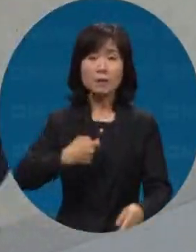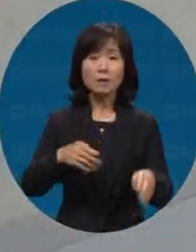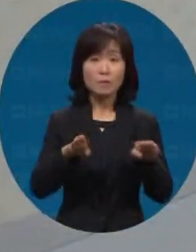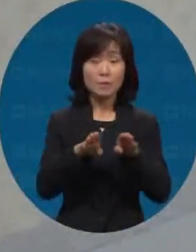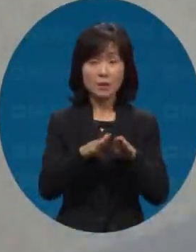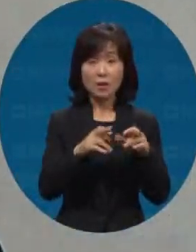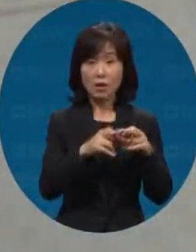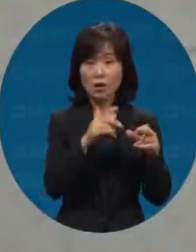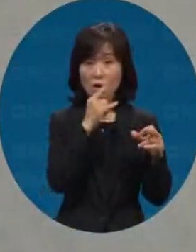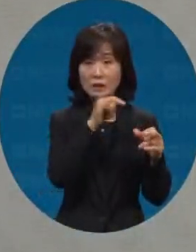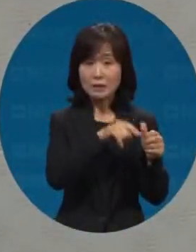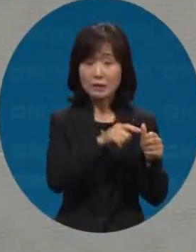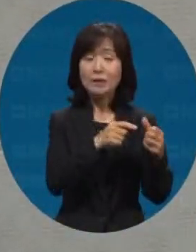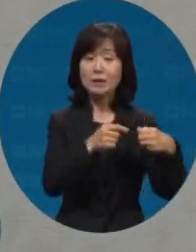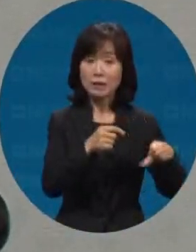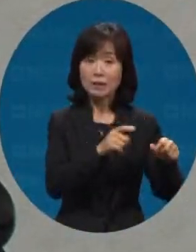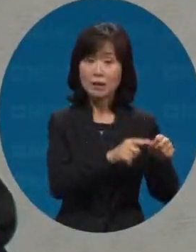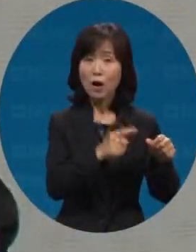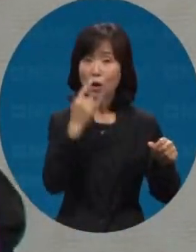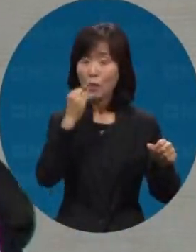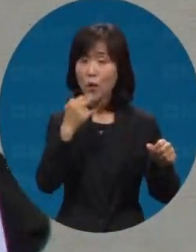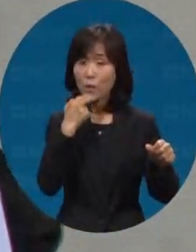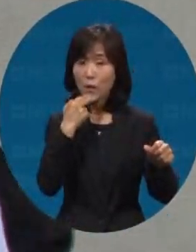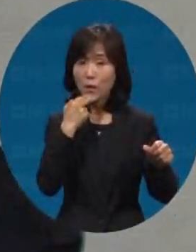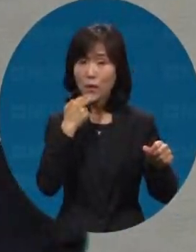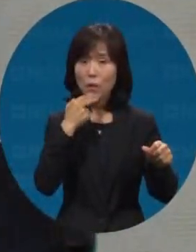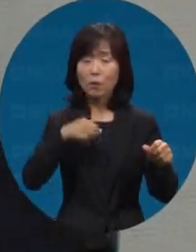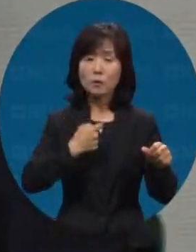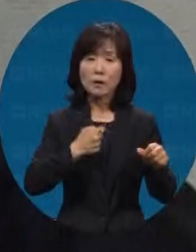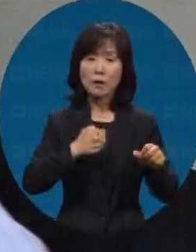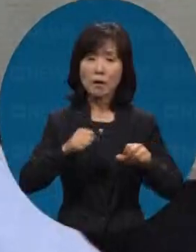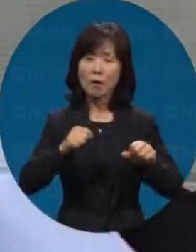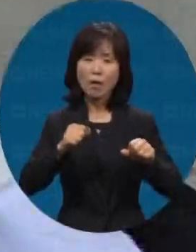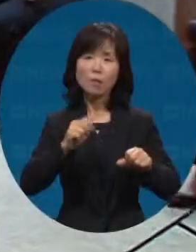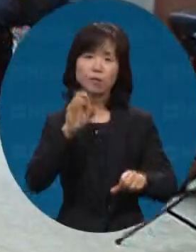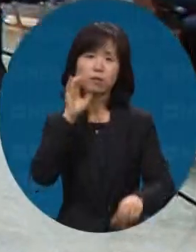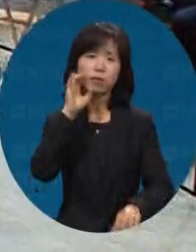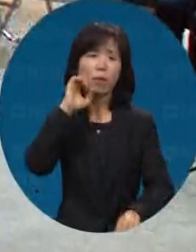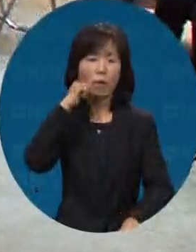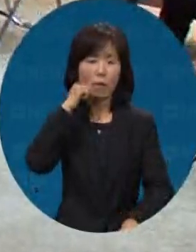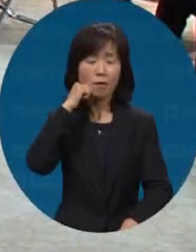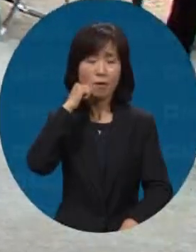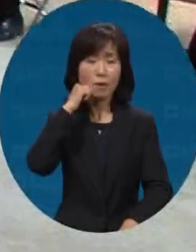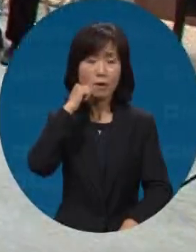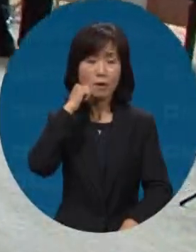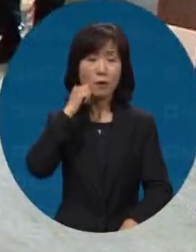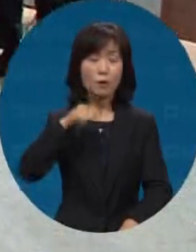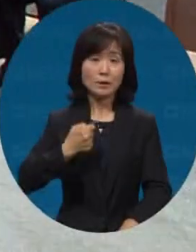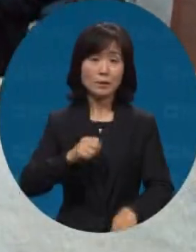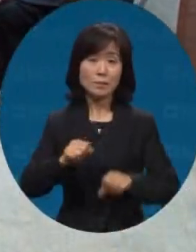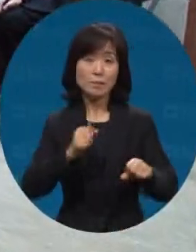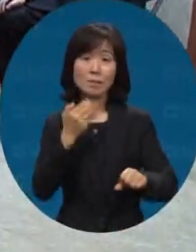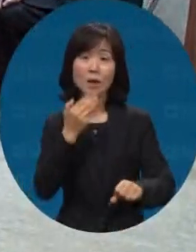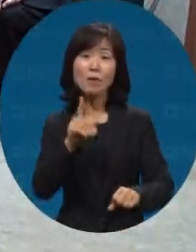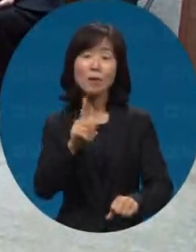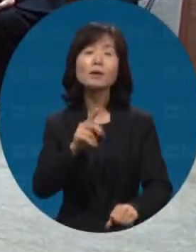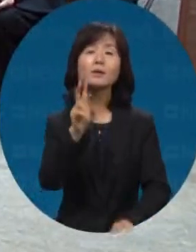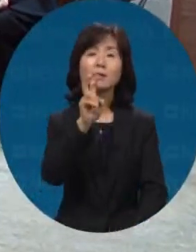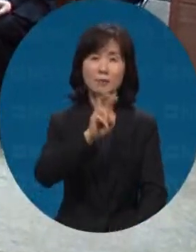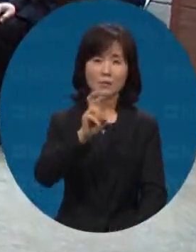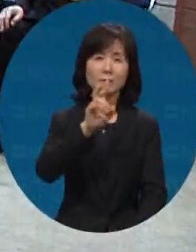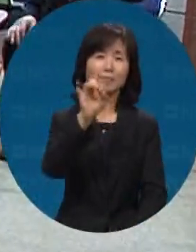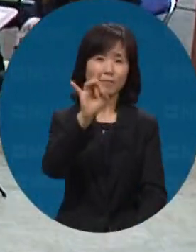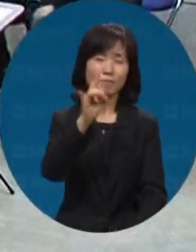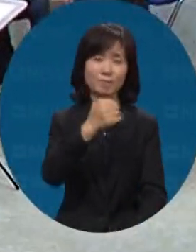스펙트럼 장애가 있는 성우는 엄마가 없으면 아무것도 하지 못하지만 단 하나, 음악만은